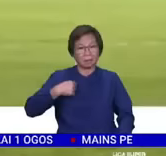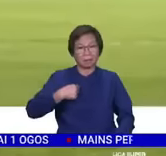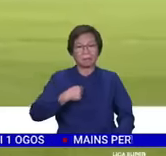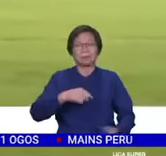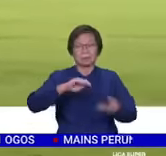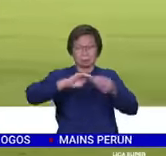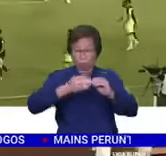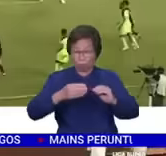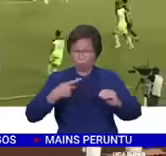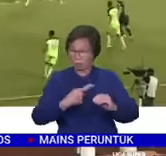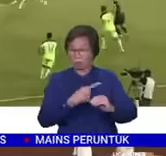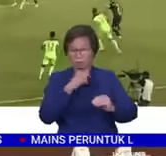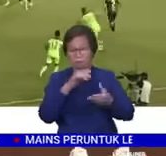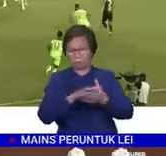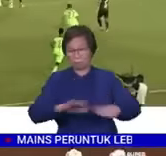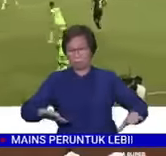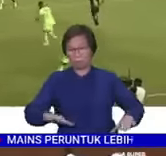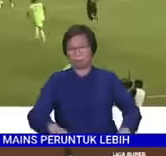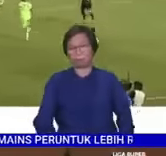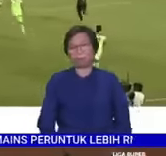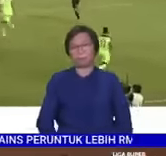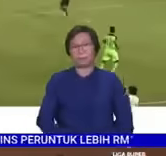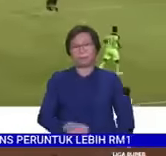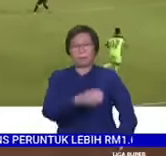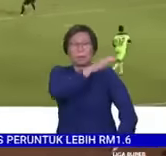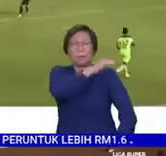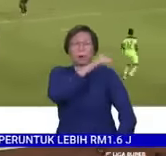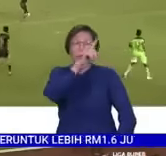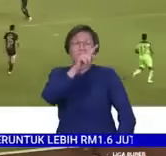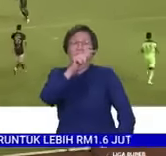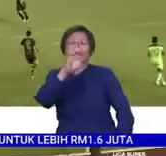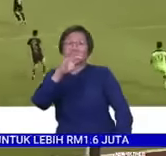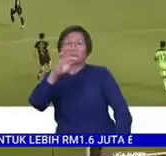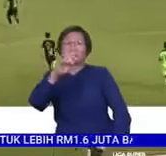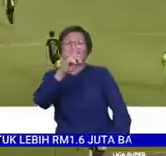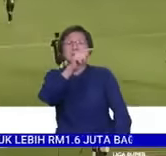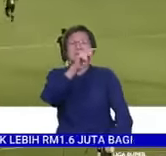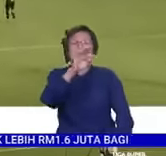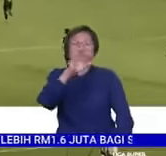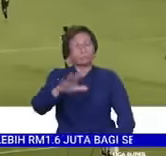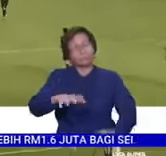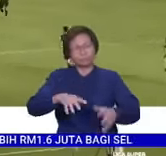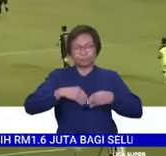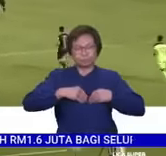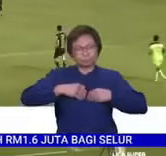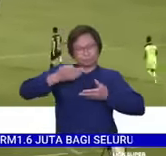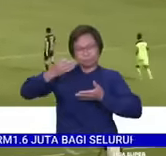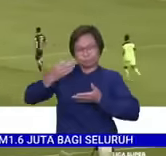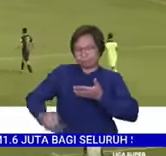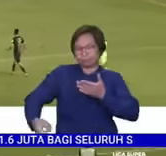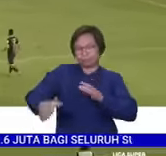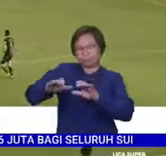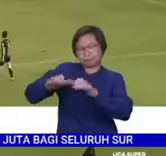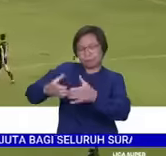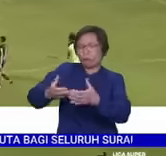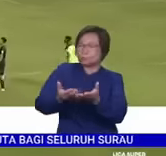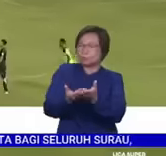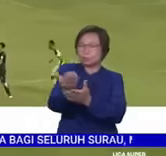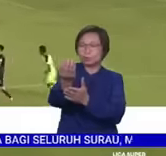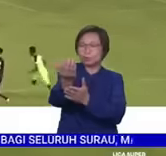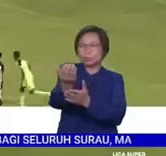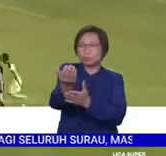pun belum Selamat pagi sementara itu peneliti estina fauzin akur dengan kekalahan pasukannya sekaligus